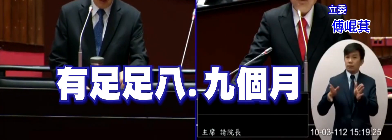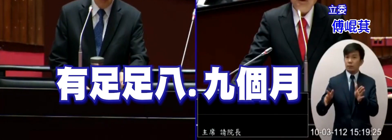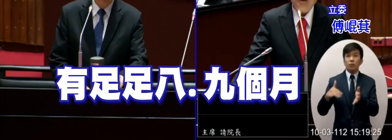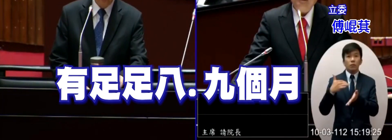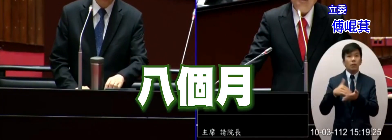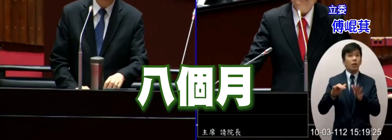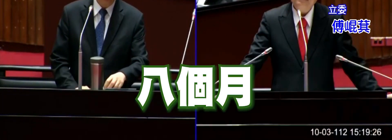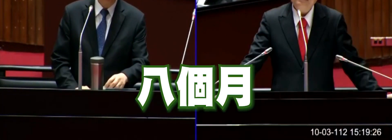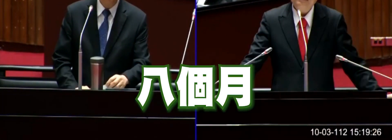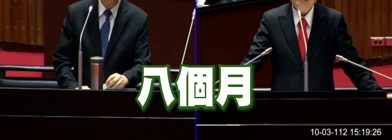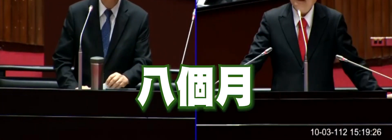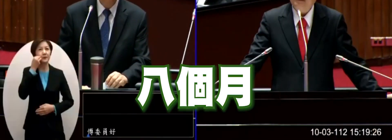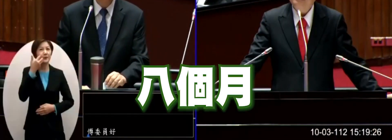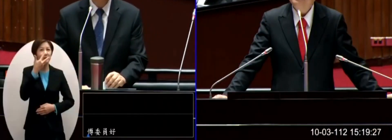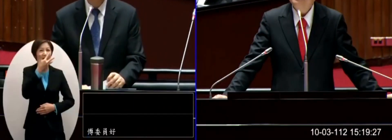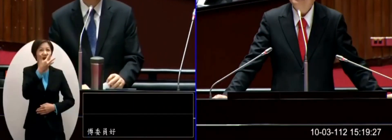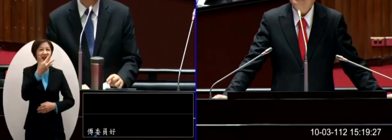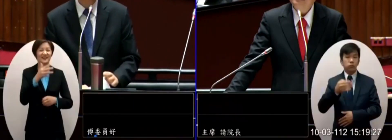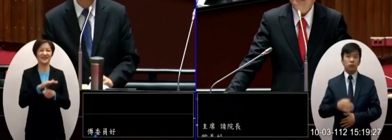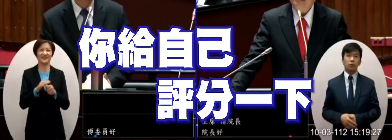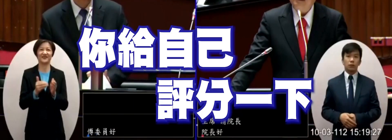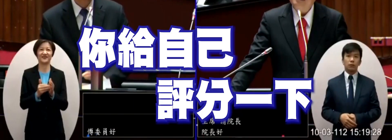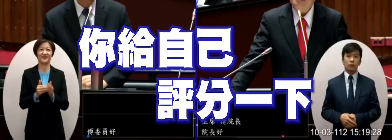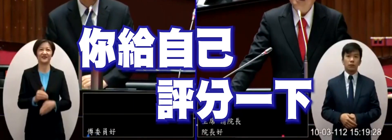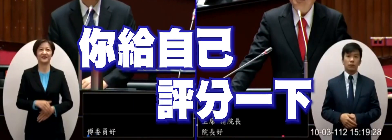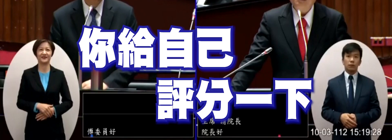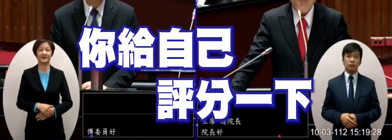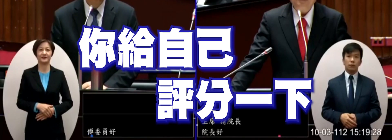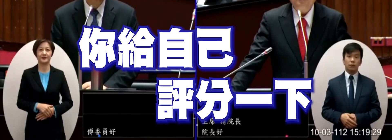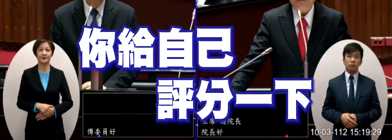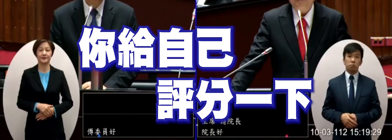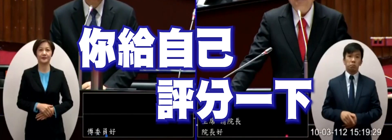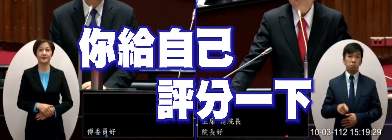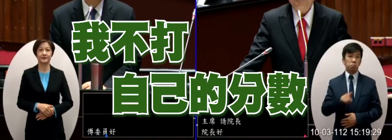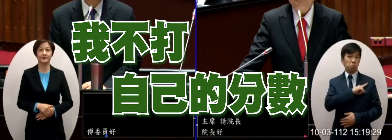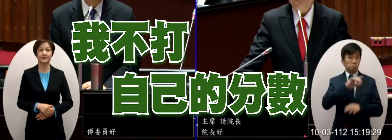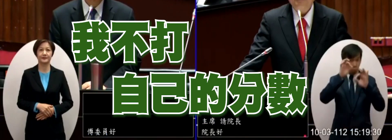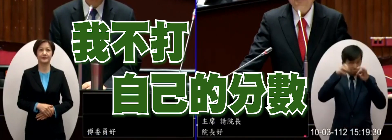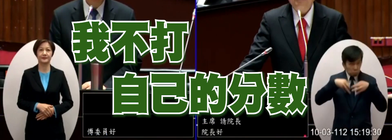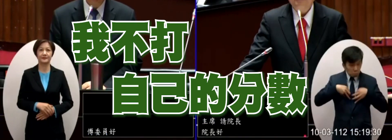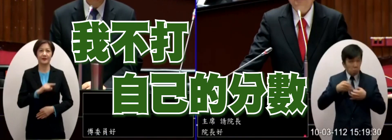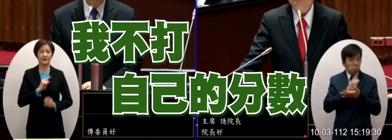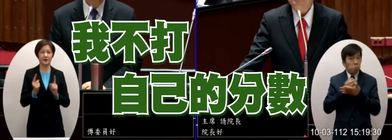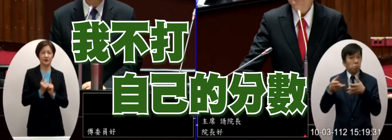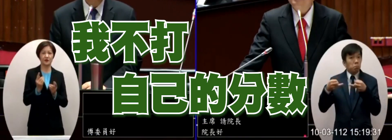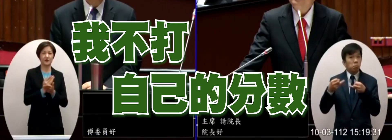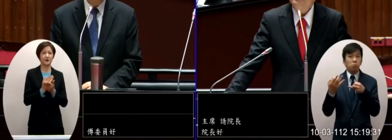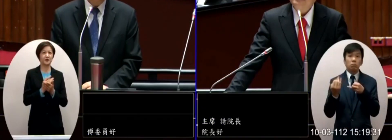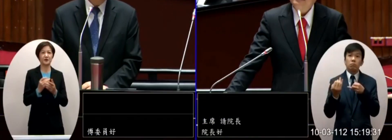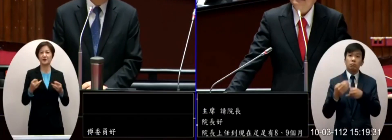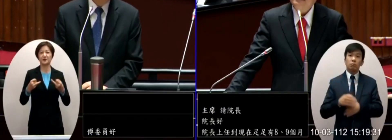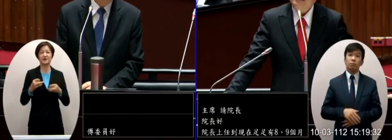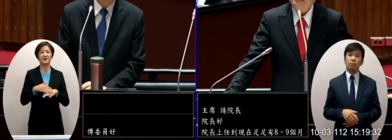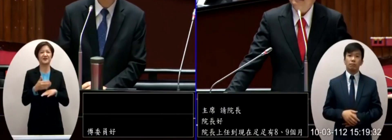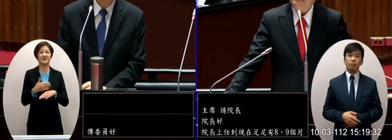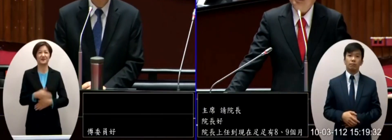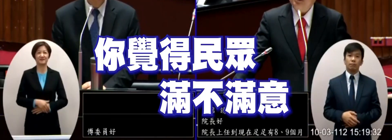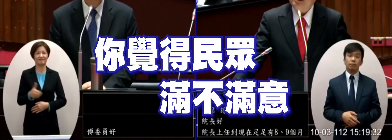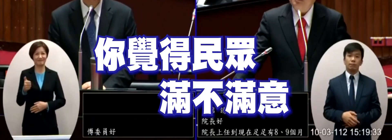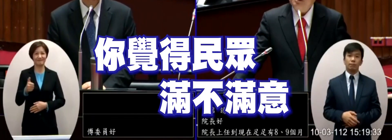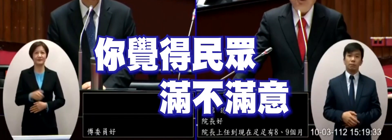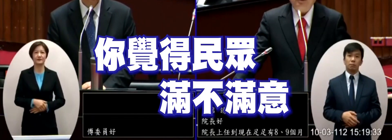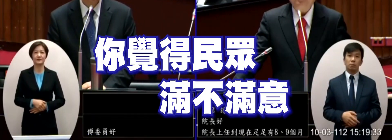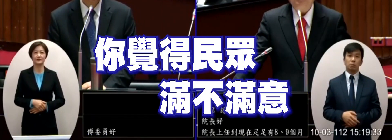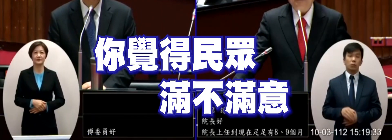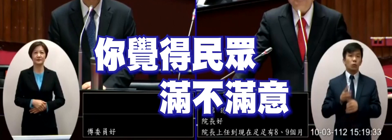八九个月了。 八个月。 您给自己评分一下。 我不打自己的分数，谢谢。 那你